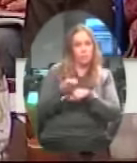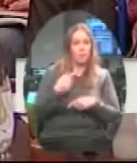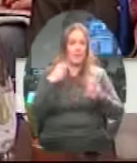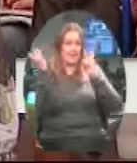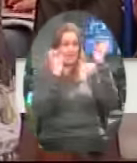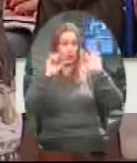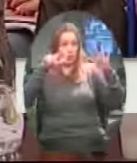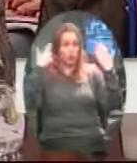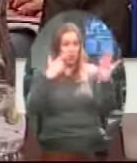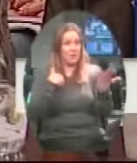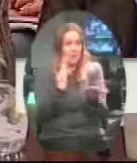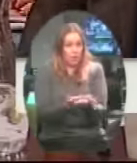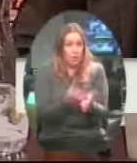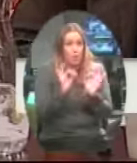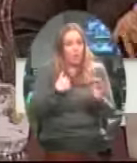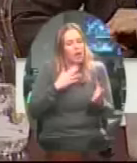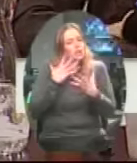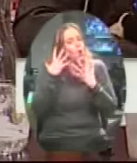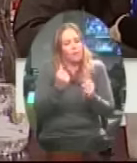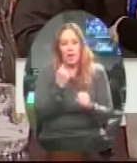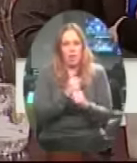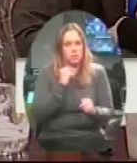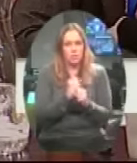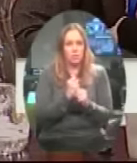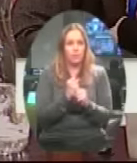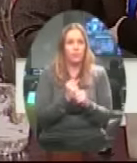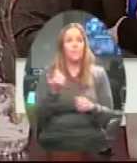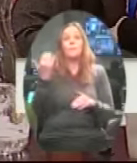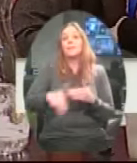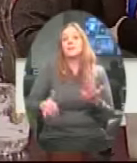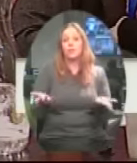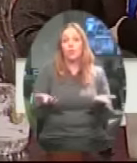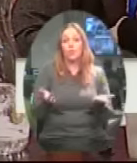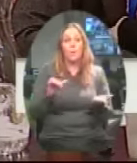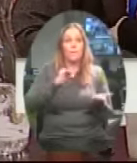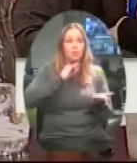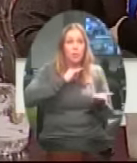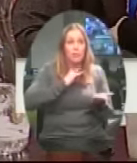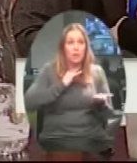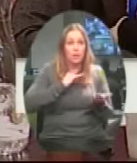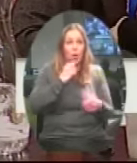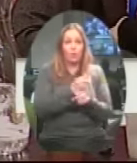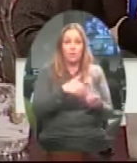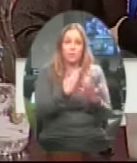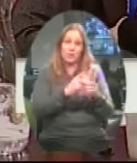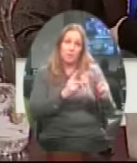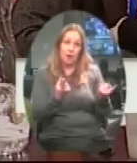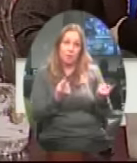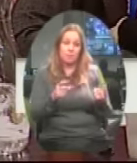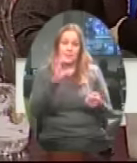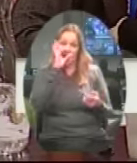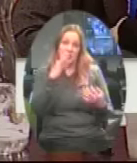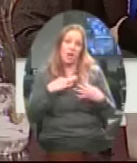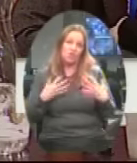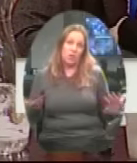התנדבות שבאמת אני אוהבת לעשות, אז בסוף מה שמעניין עובדים ומתנדבים אחרים זה התחת שלי נגיד,